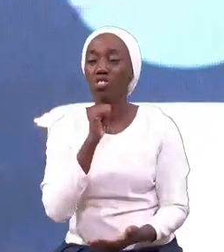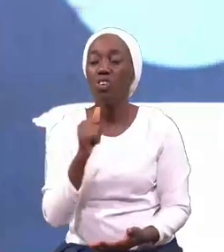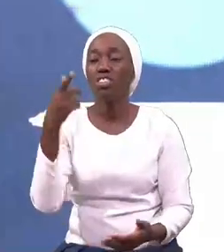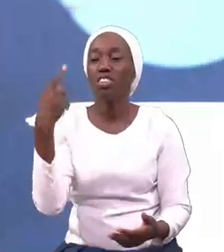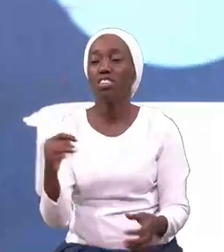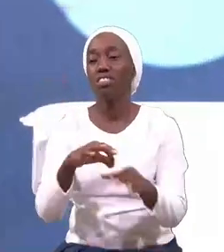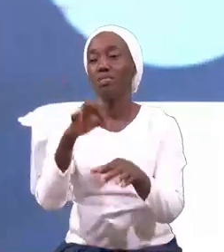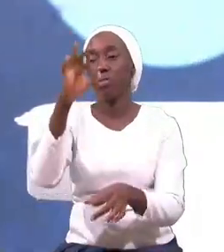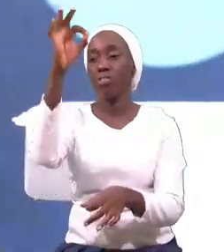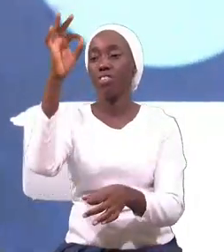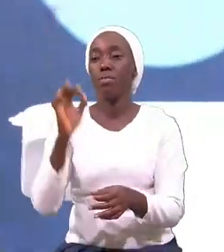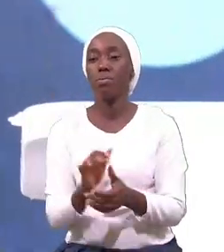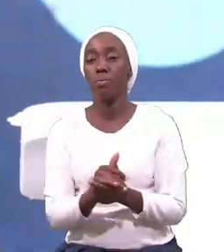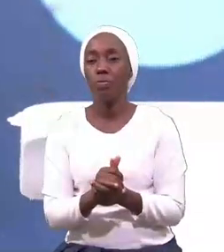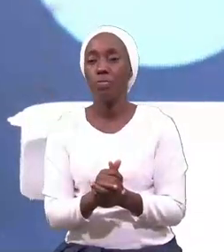N'éteignez pas l'esprit.